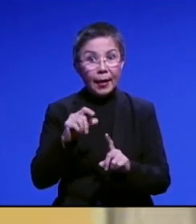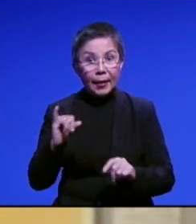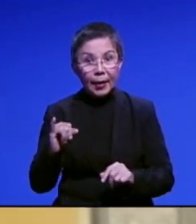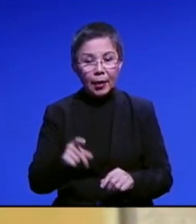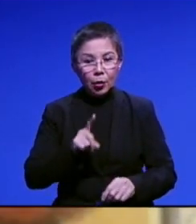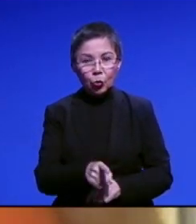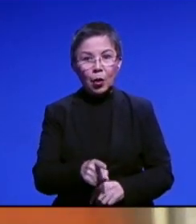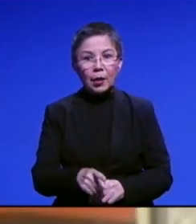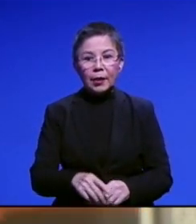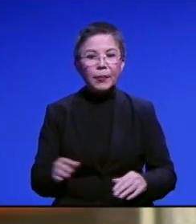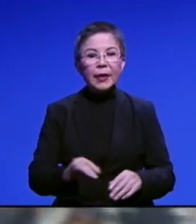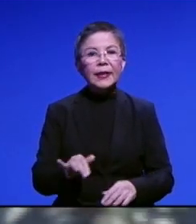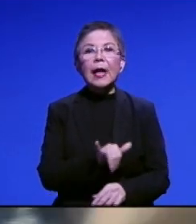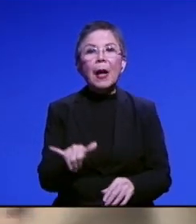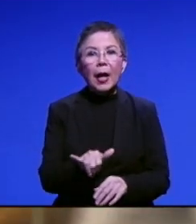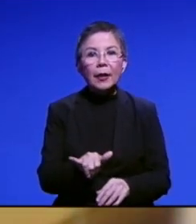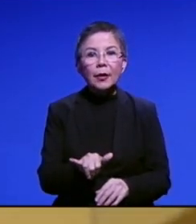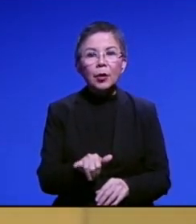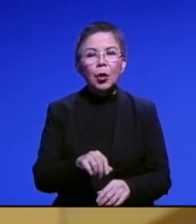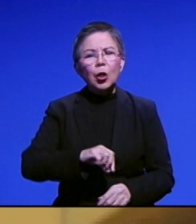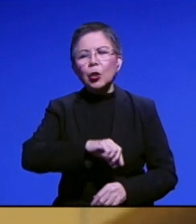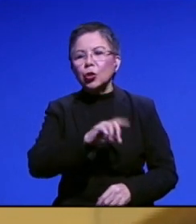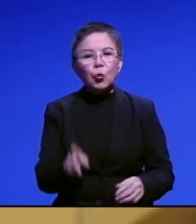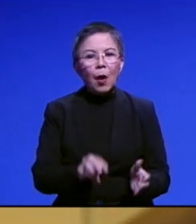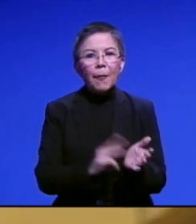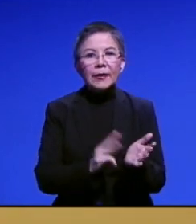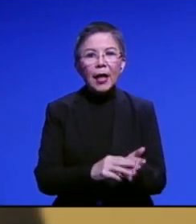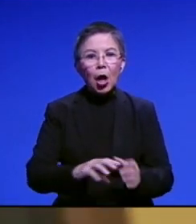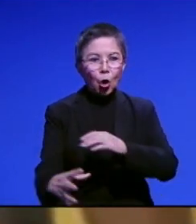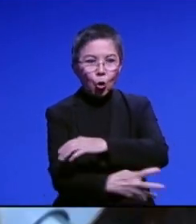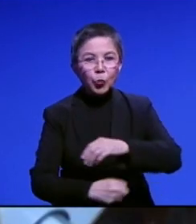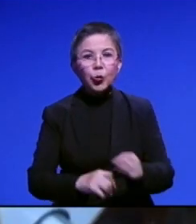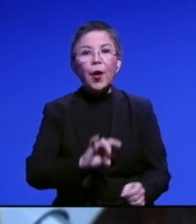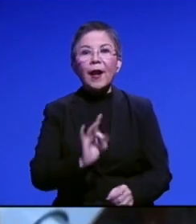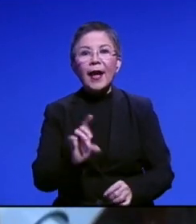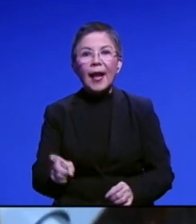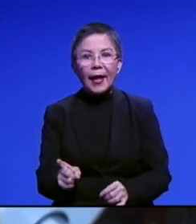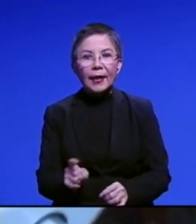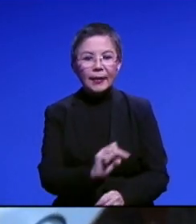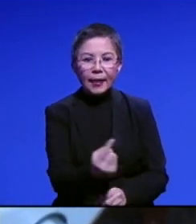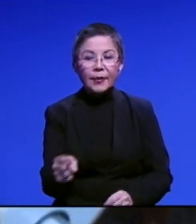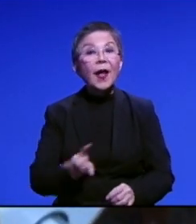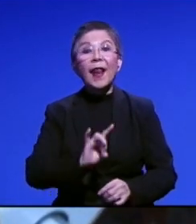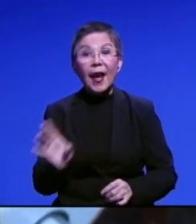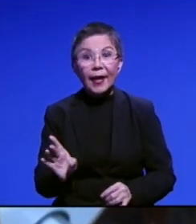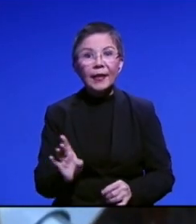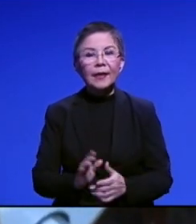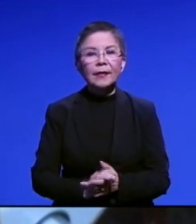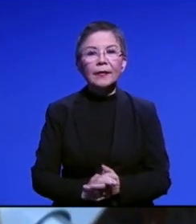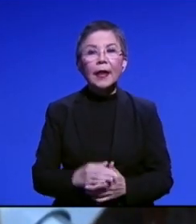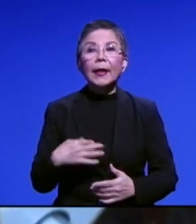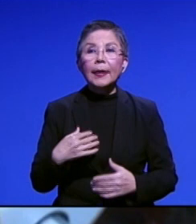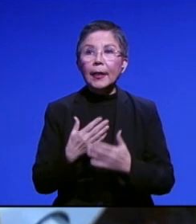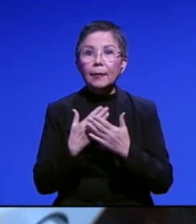dijatuhkan dengan pukul rata untuk semua kasus korupsi. Dan itu kita apresiasi,